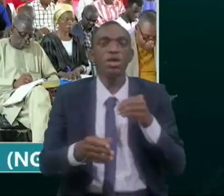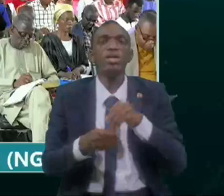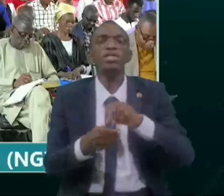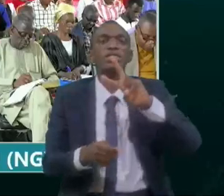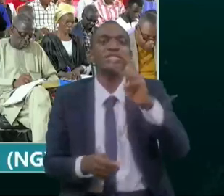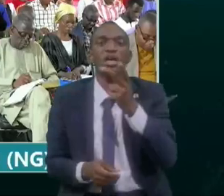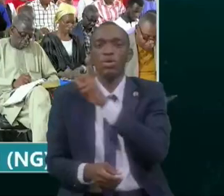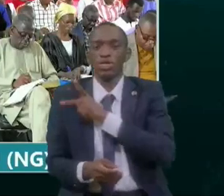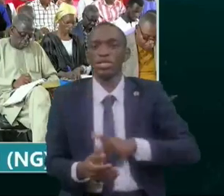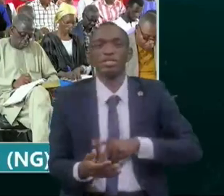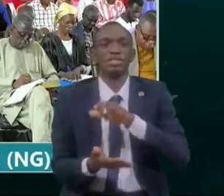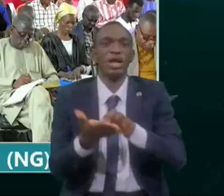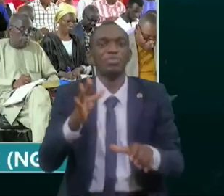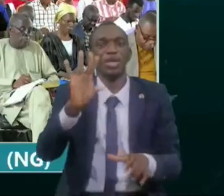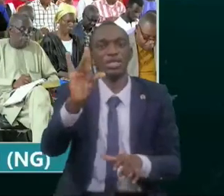Deux rois 18,